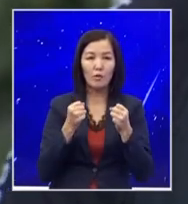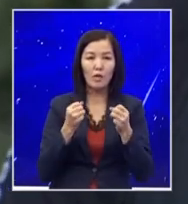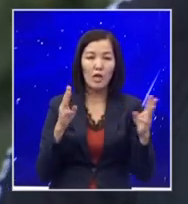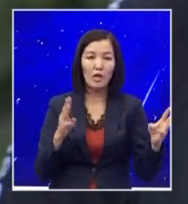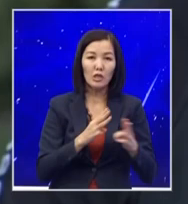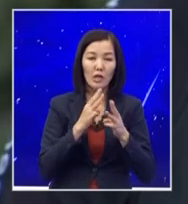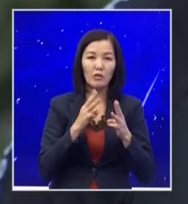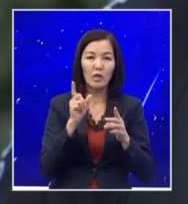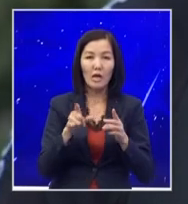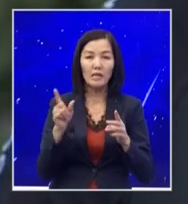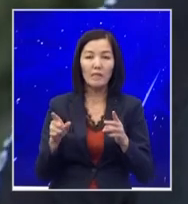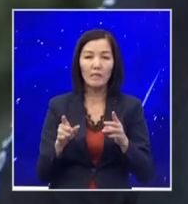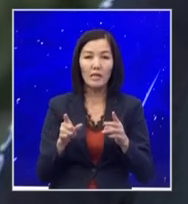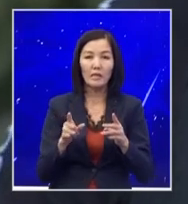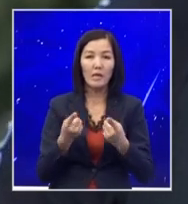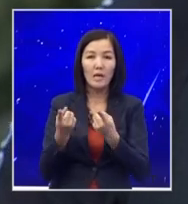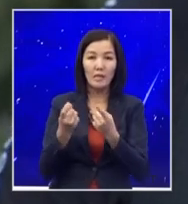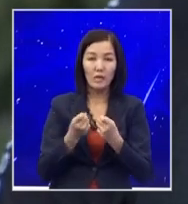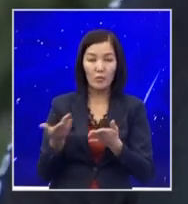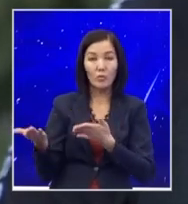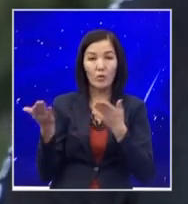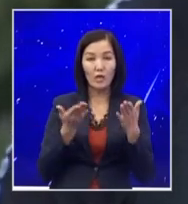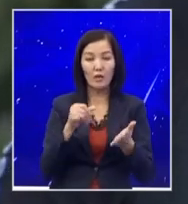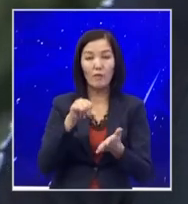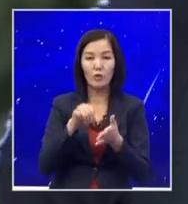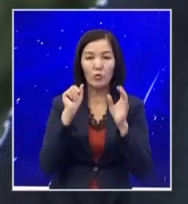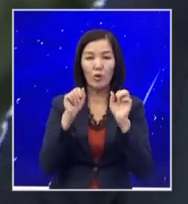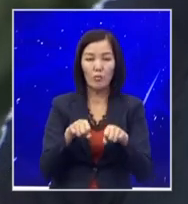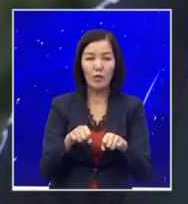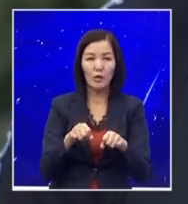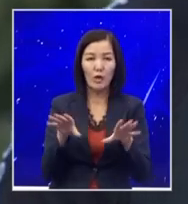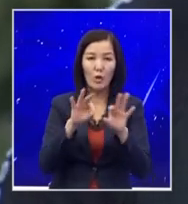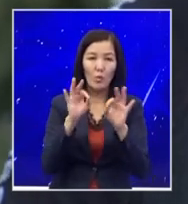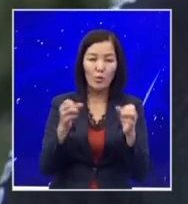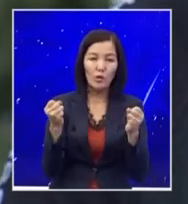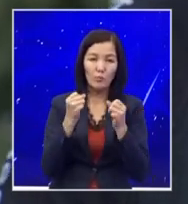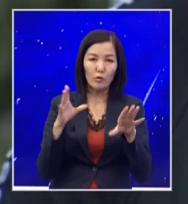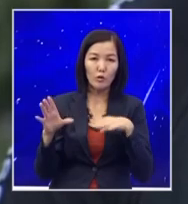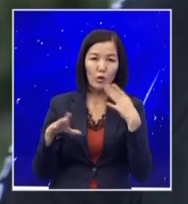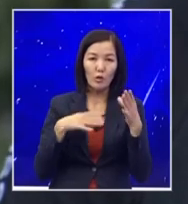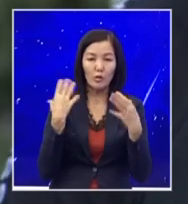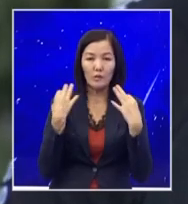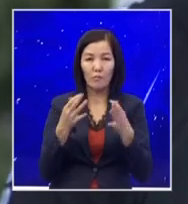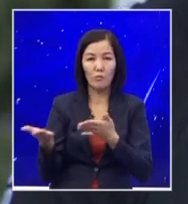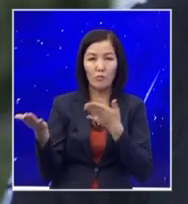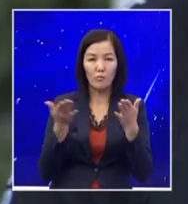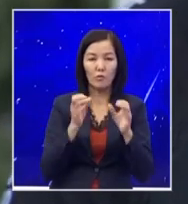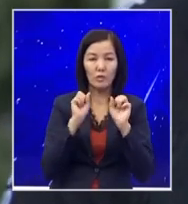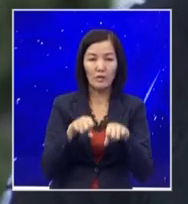облыс тұрғындарын қатарымызға қосылуға шақырамыз. Параплан өнерін үйренем деушілерге біздің есік үнемі ашық.